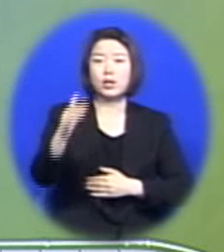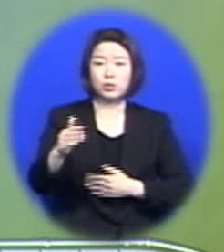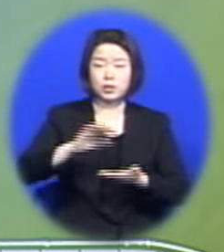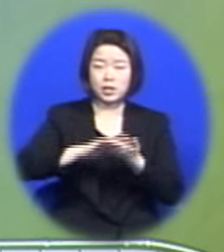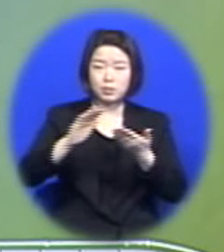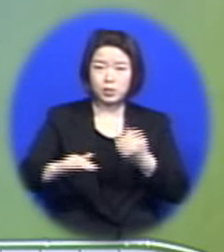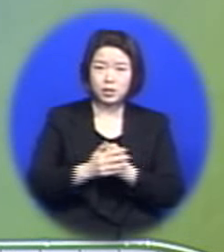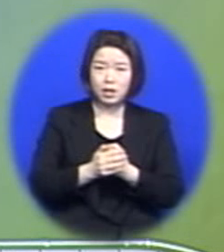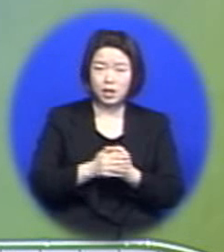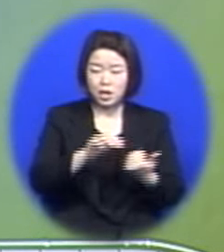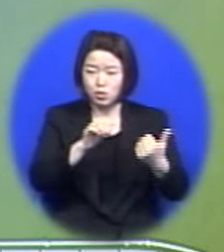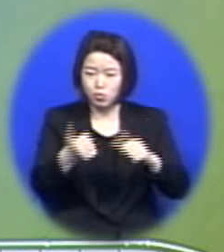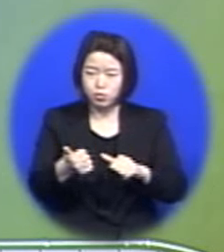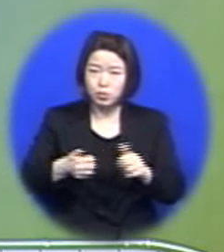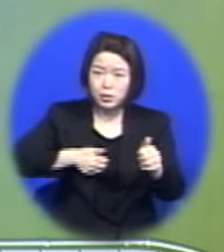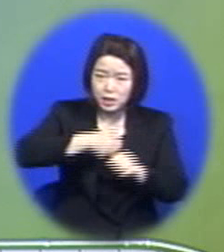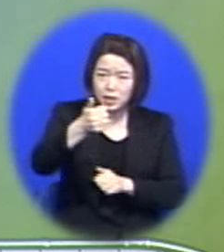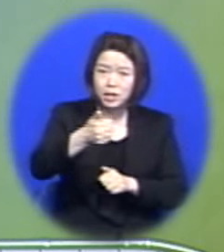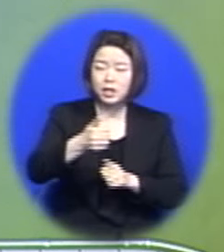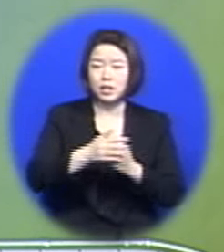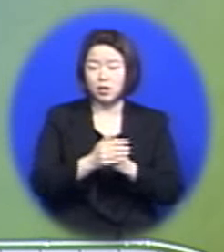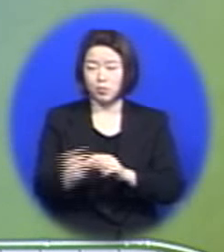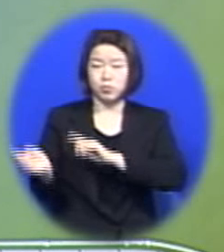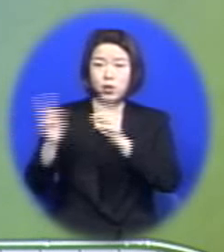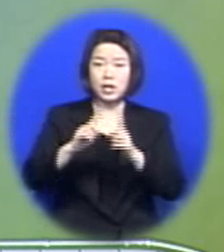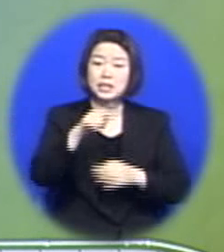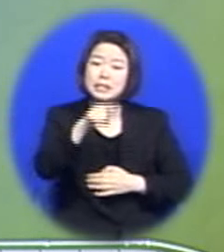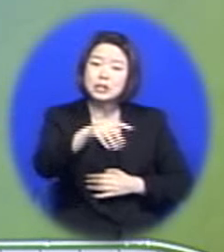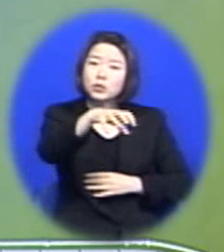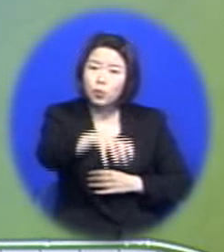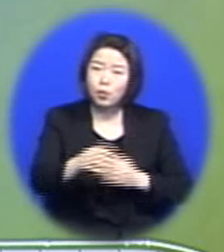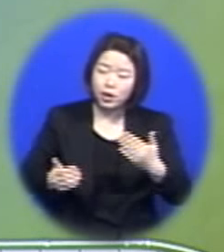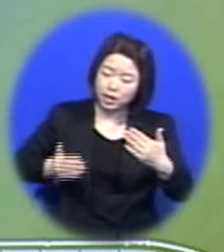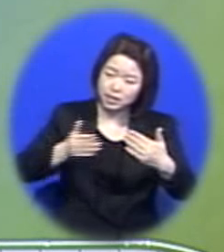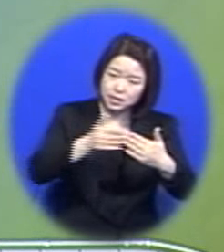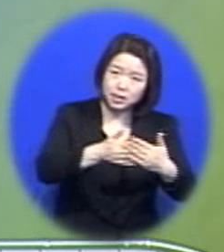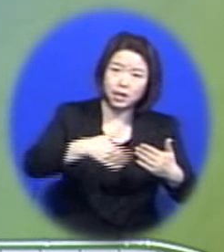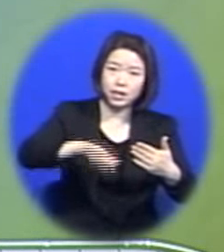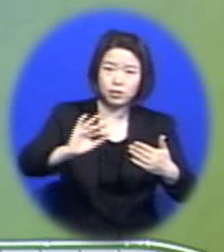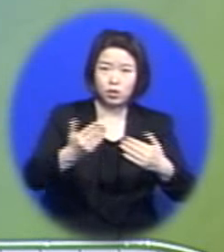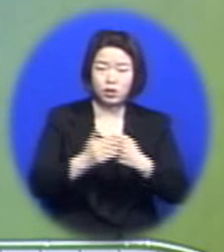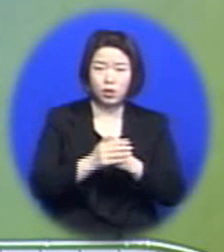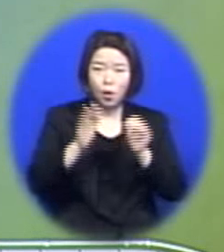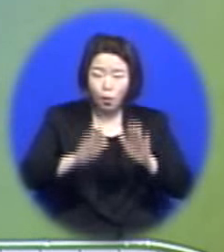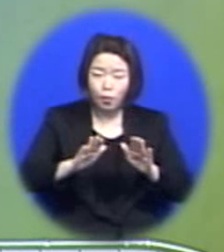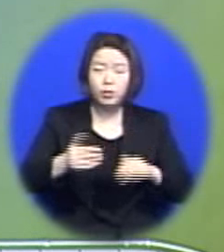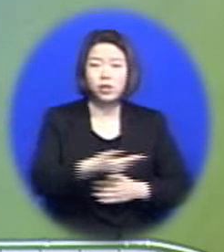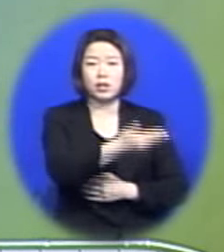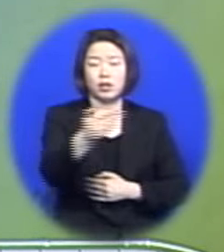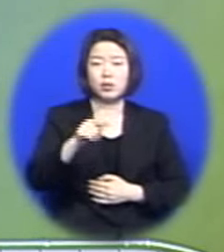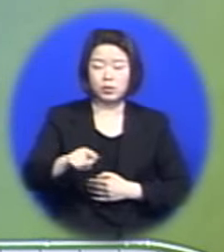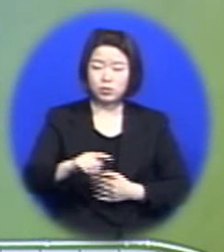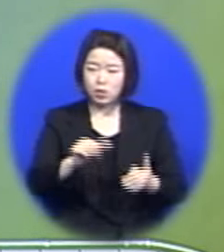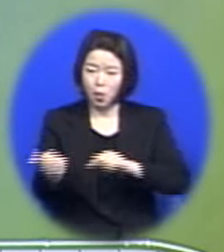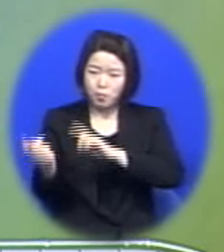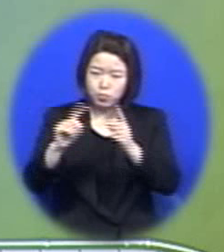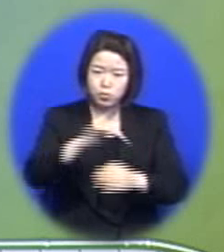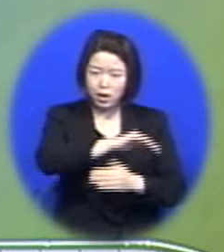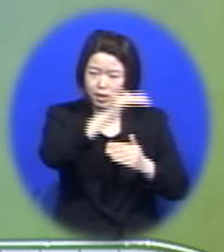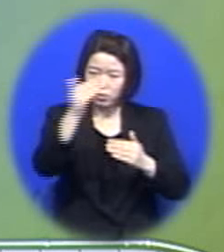그 주님의 부활 동산에까지 서야 됩니다. 오늘 이 시간에 여러분들이 그 부활의 동산에 서시기